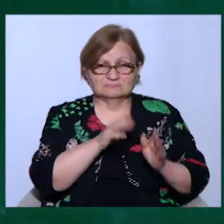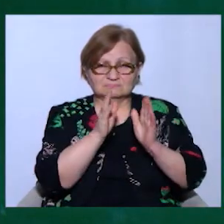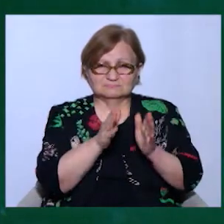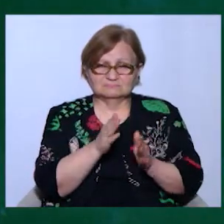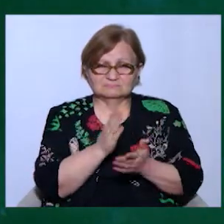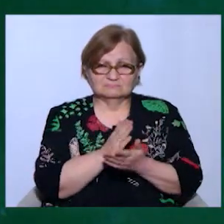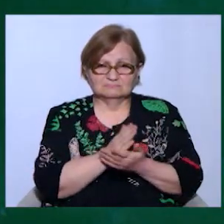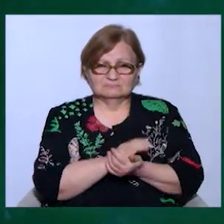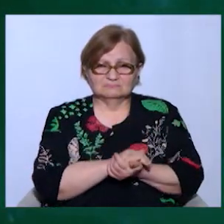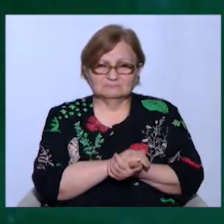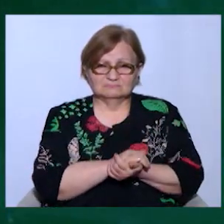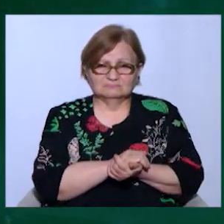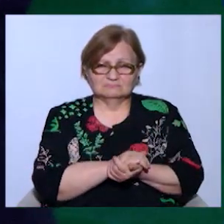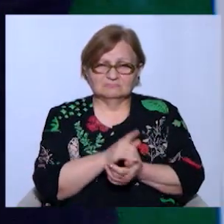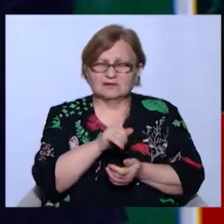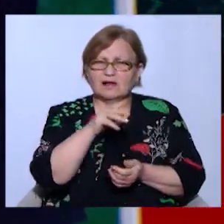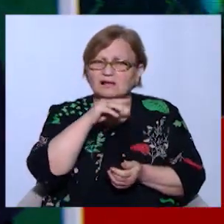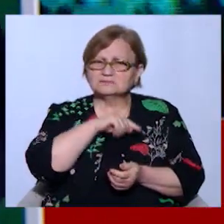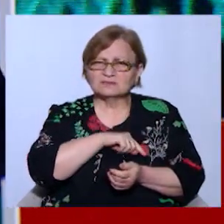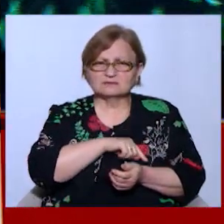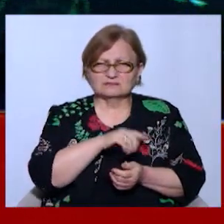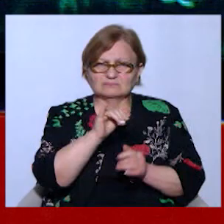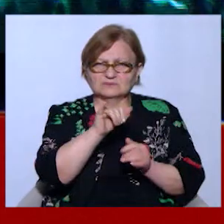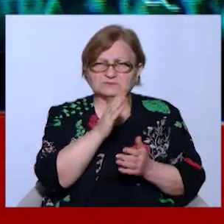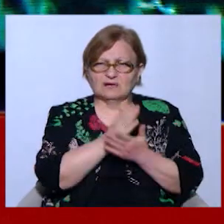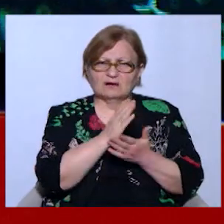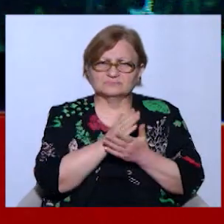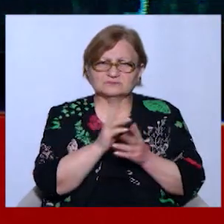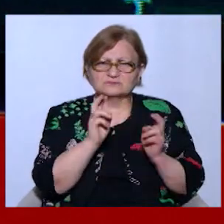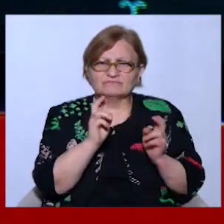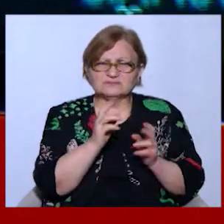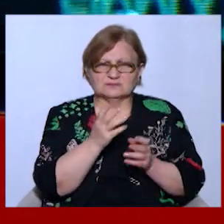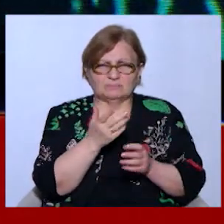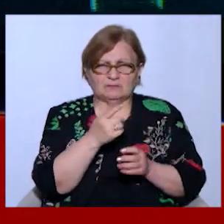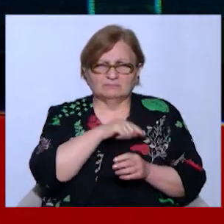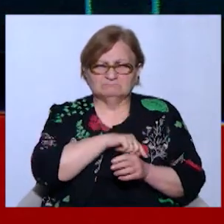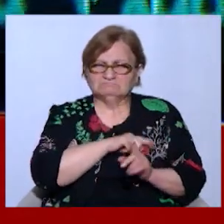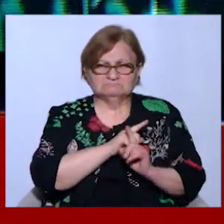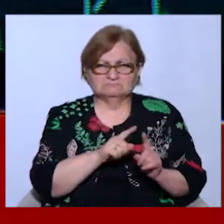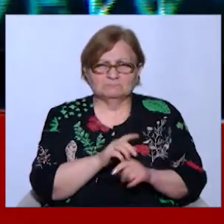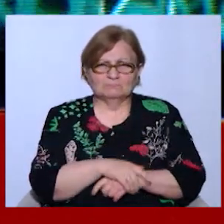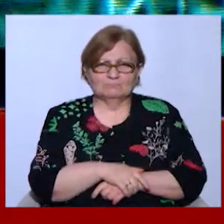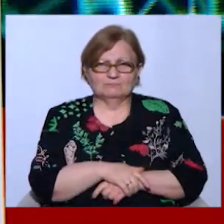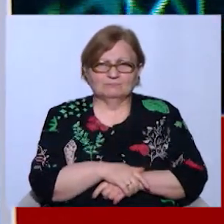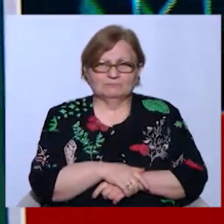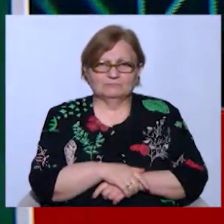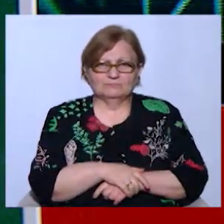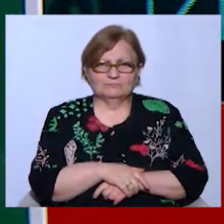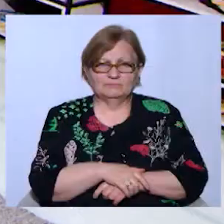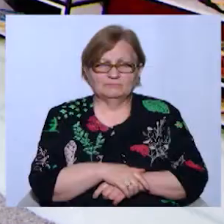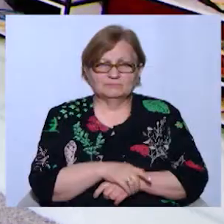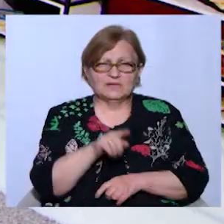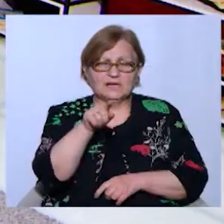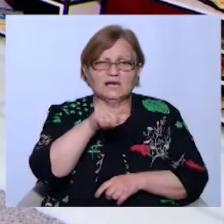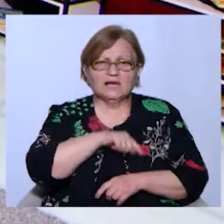ხასიათდება. რიხრაც თვისებით ხასიათდება წრეწირის აი ეს წერტილები. რა